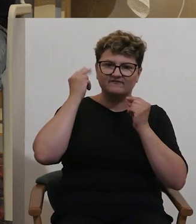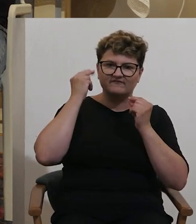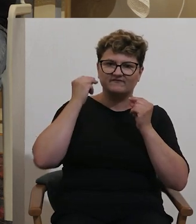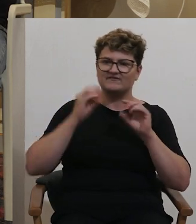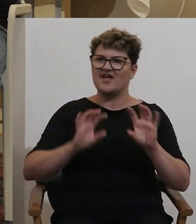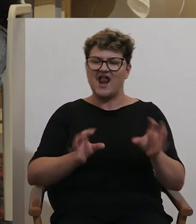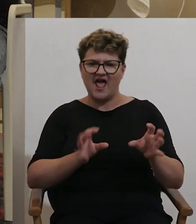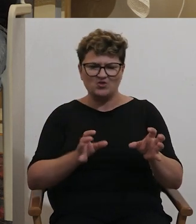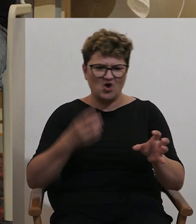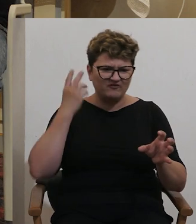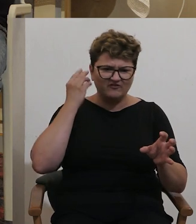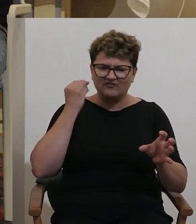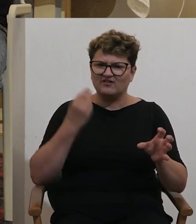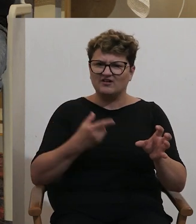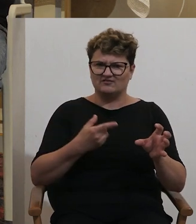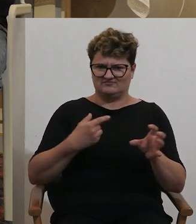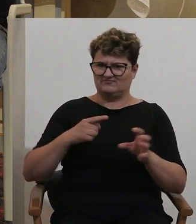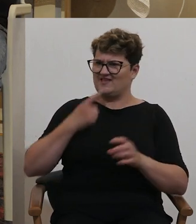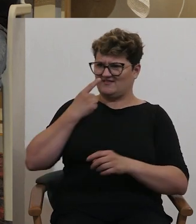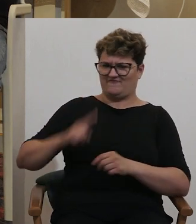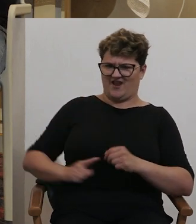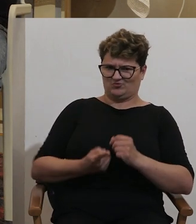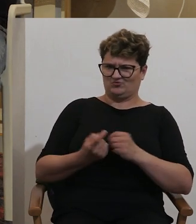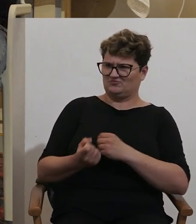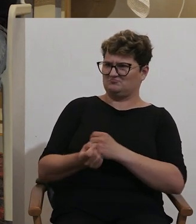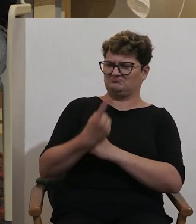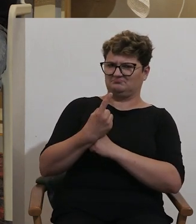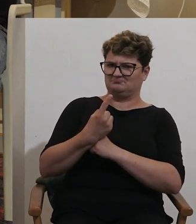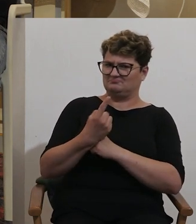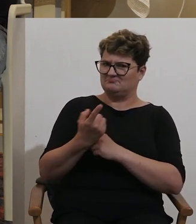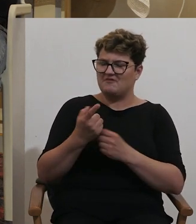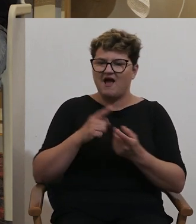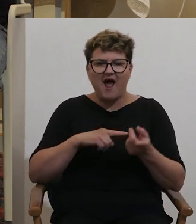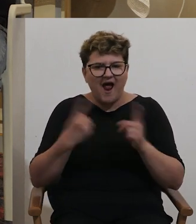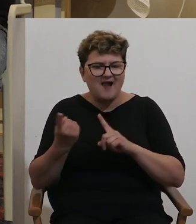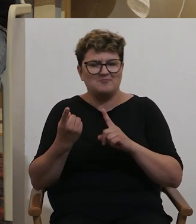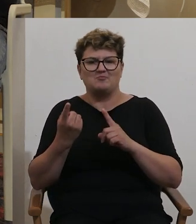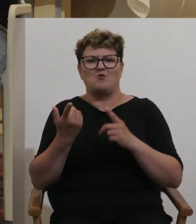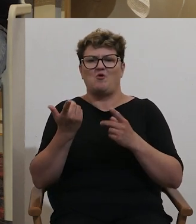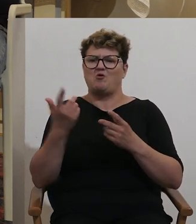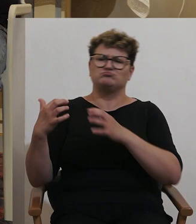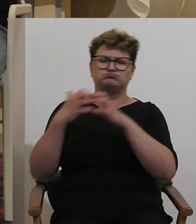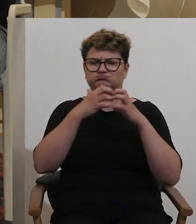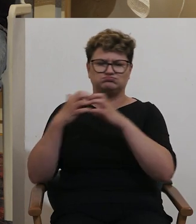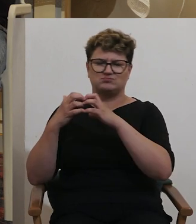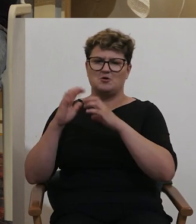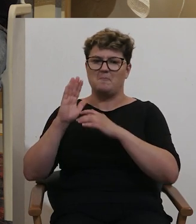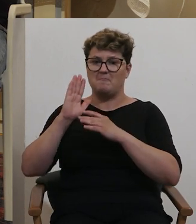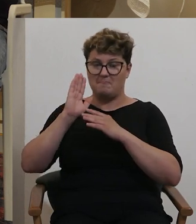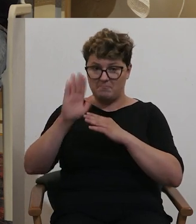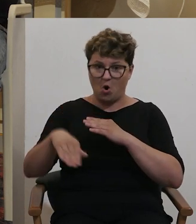swojego radia w samolotach usłyszeli język francuski. Niektórych nawet po walce odwieziono